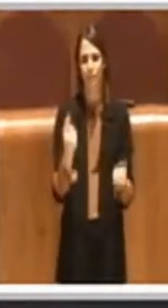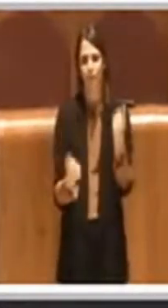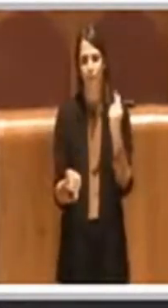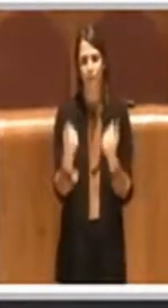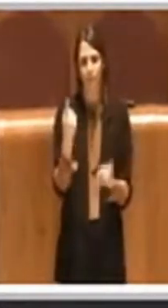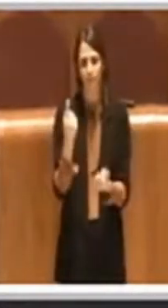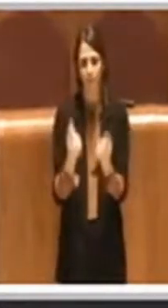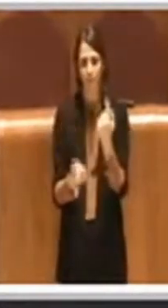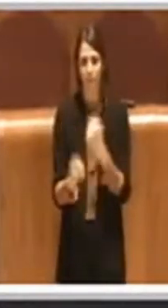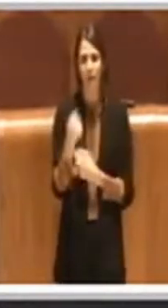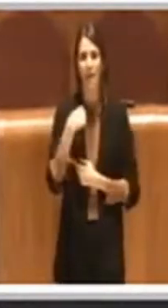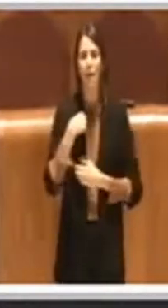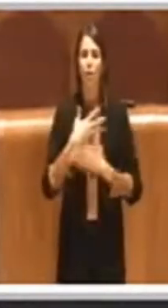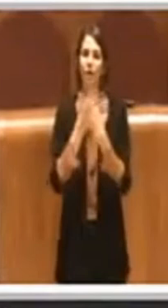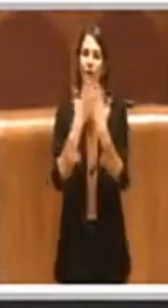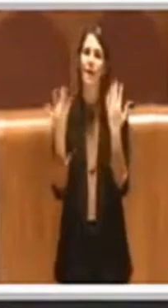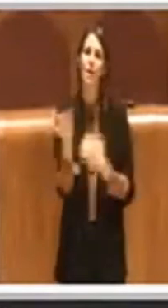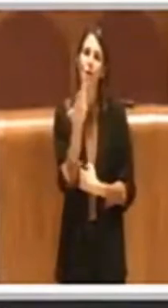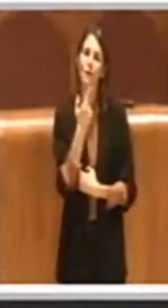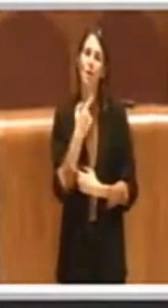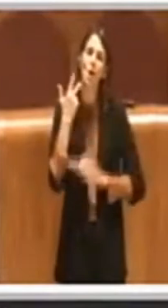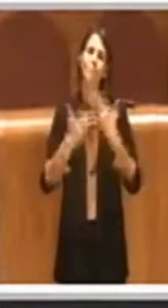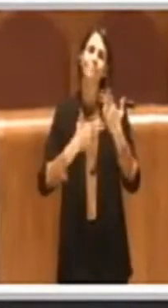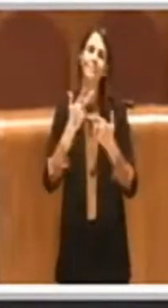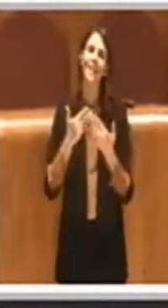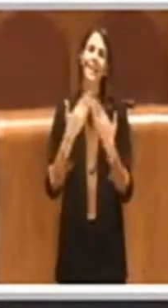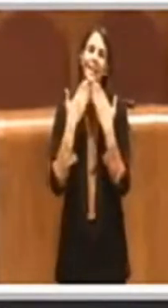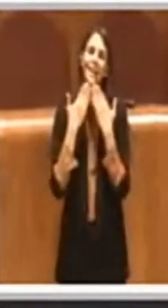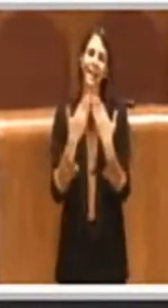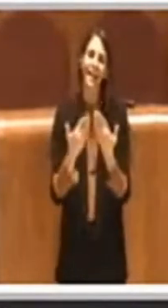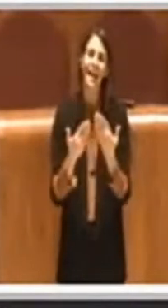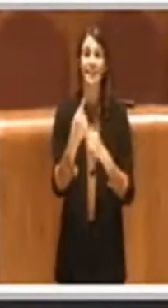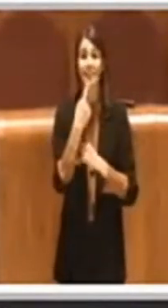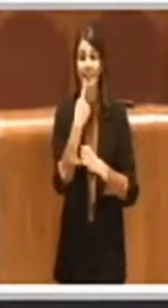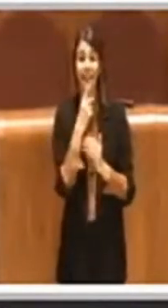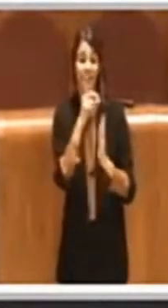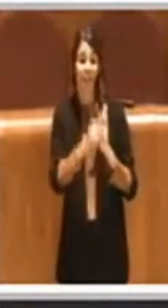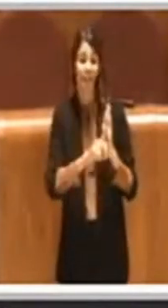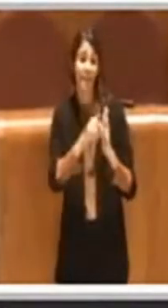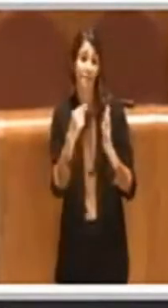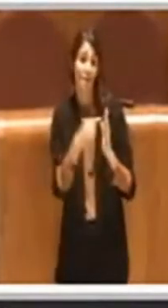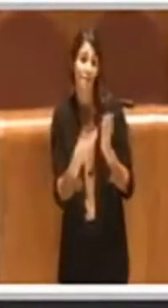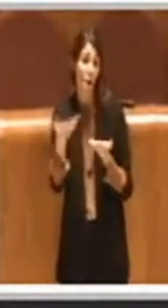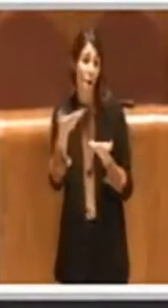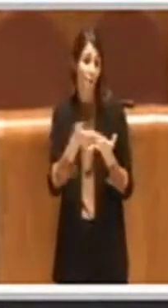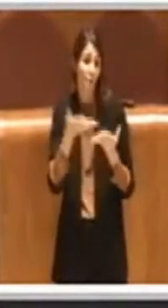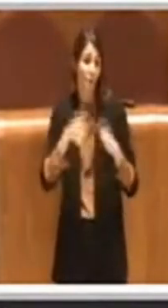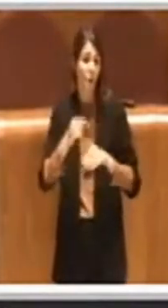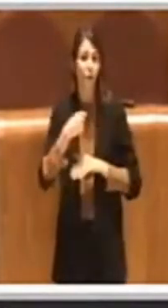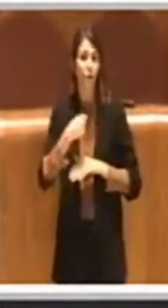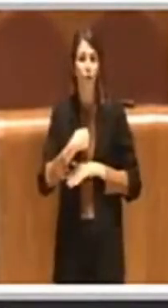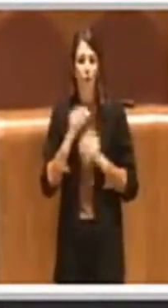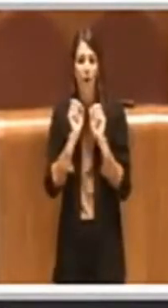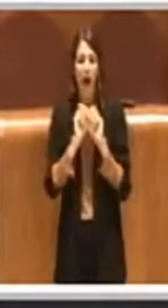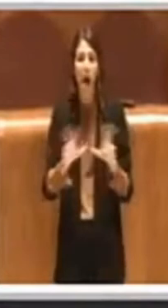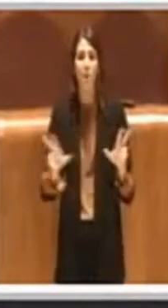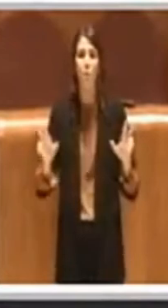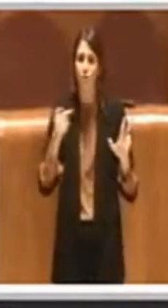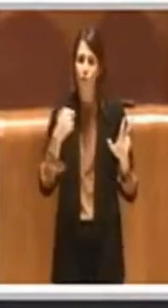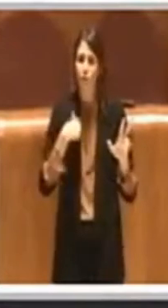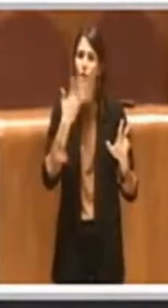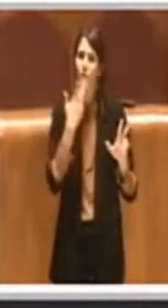ovviamente ringrazio i proponenti questa delibera dichiaro che parteciperò